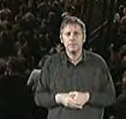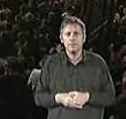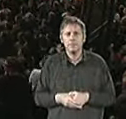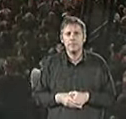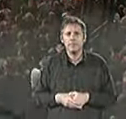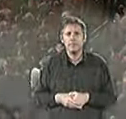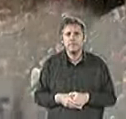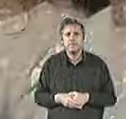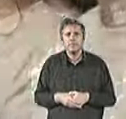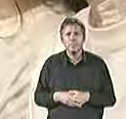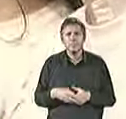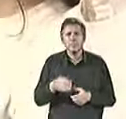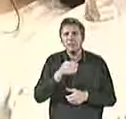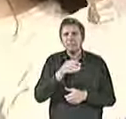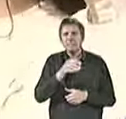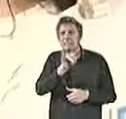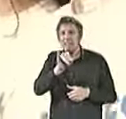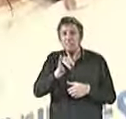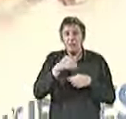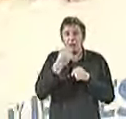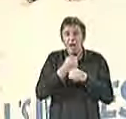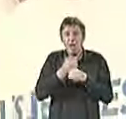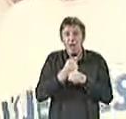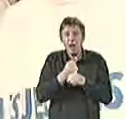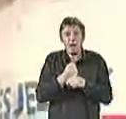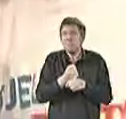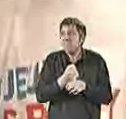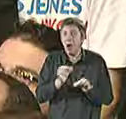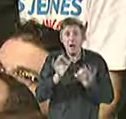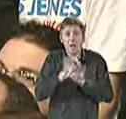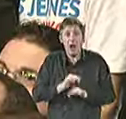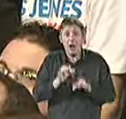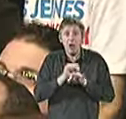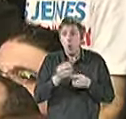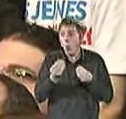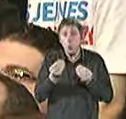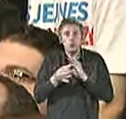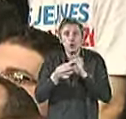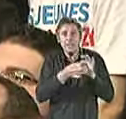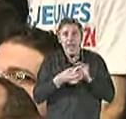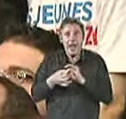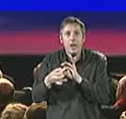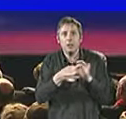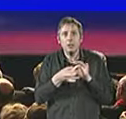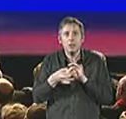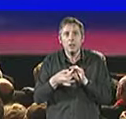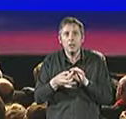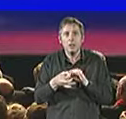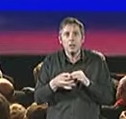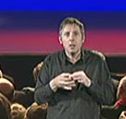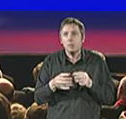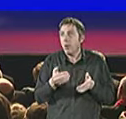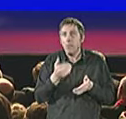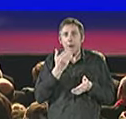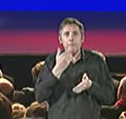il ne peut plus y avoir de solidarité parce qu'il ne sera plus possible de payer cette